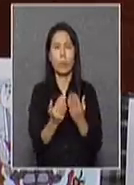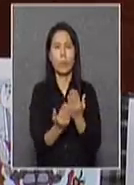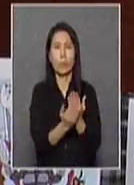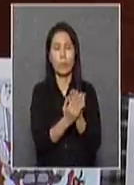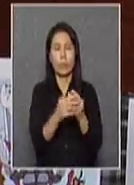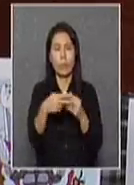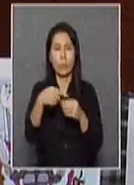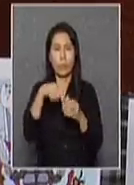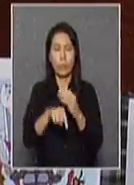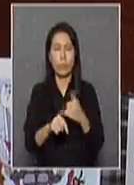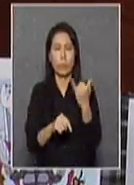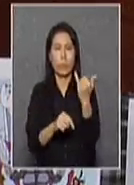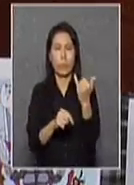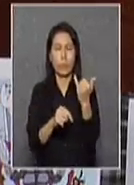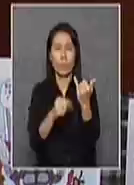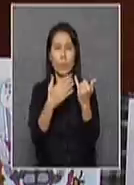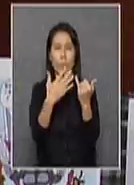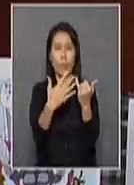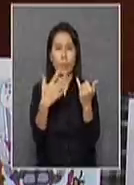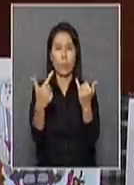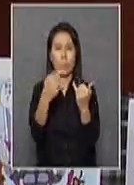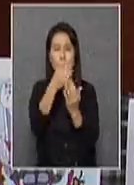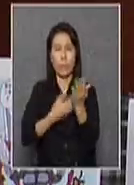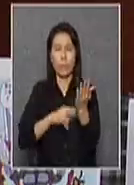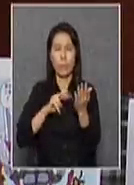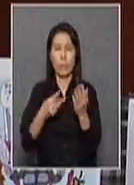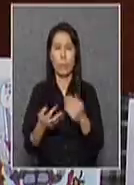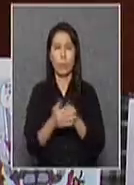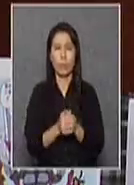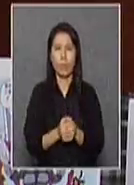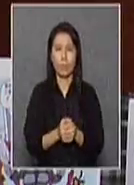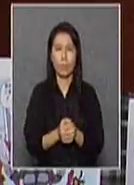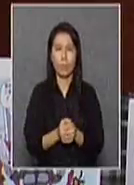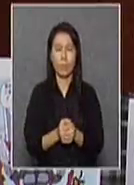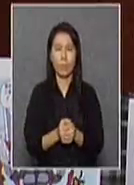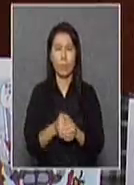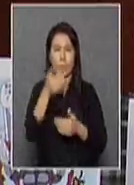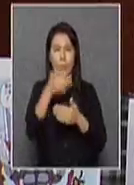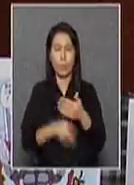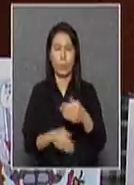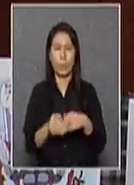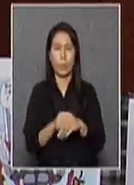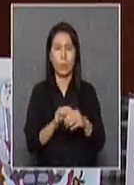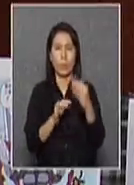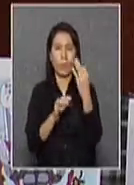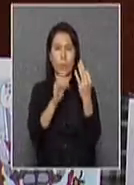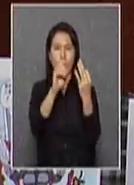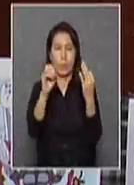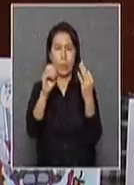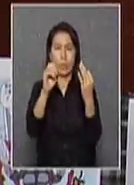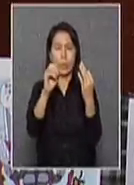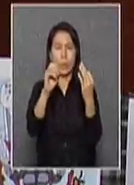錄二上面的第658項修正案，削減